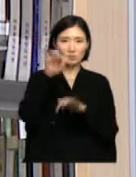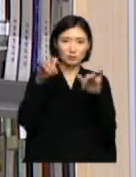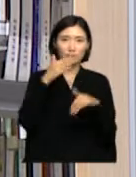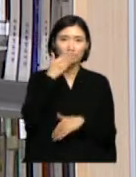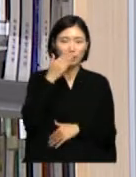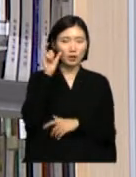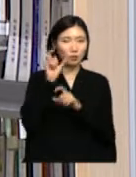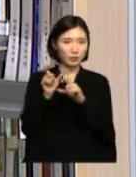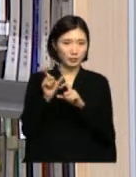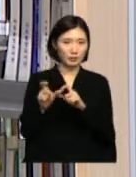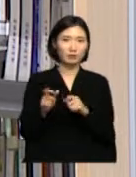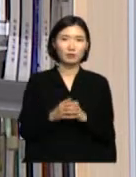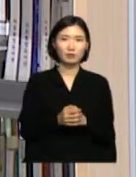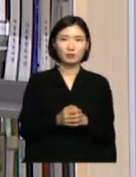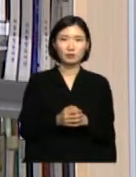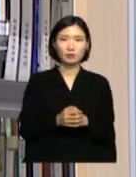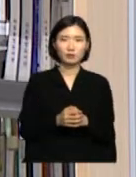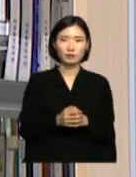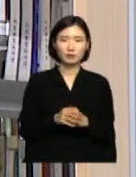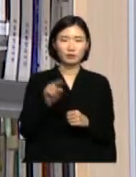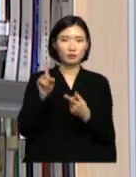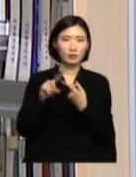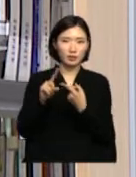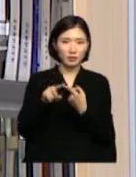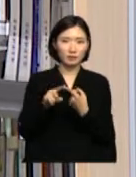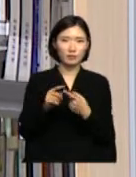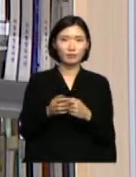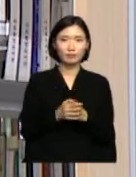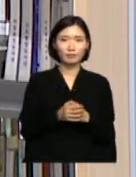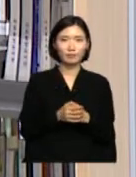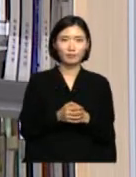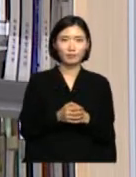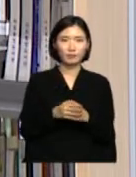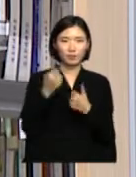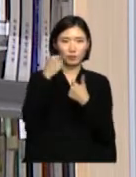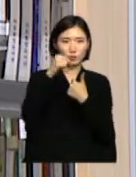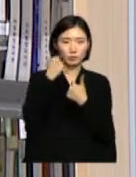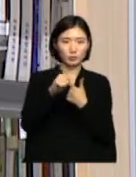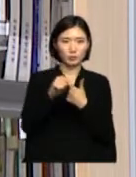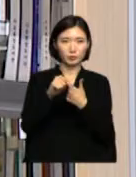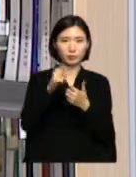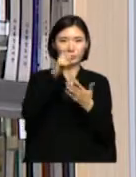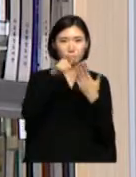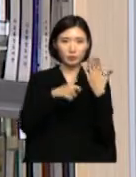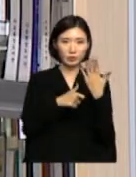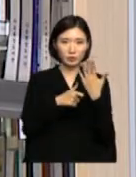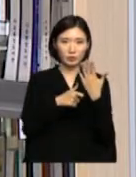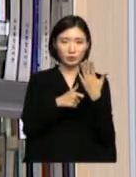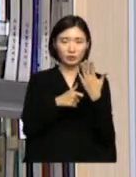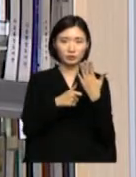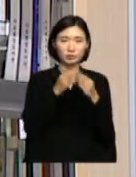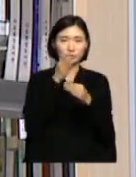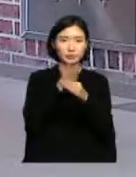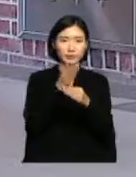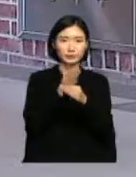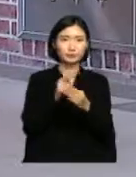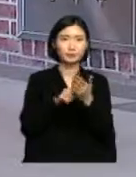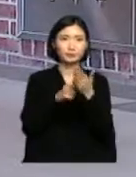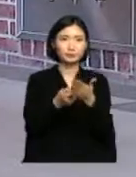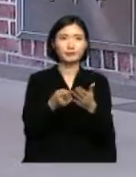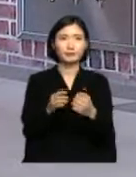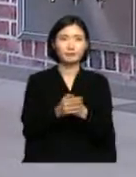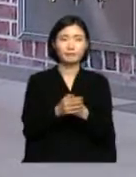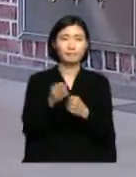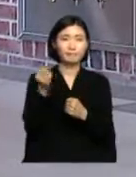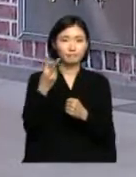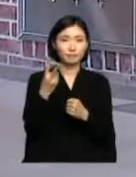것을 고민을 했거든요. 그래서 그런 것에 대한 것들을 교육시키는 프로그램을 약간 중심적으로 준비를 하고 있습니다.